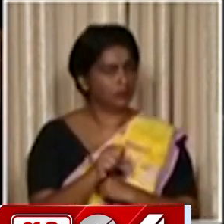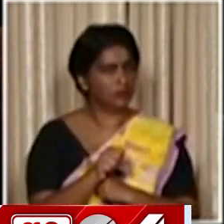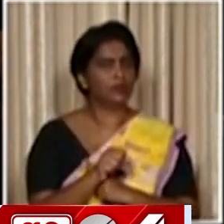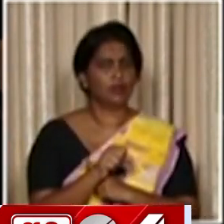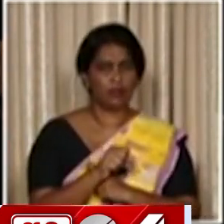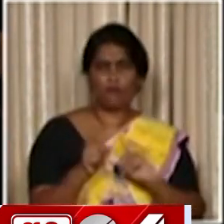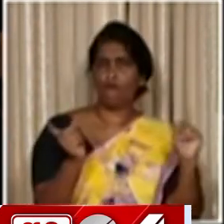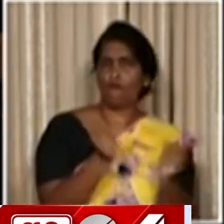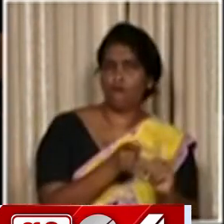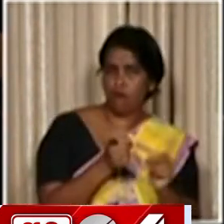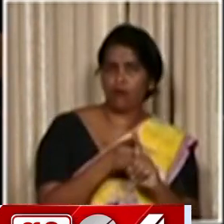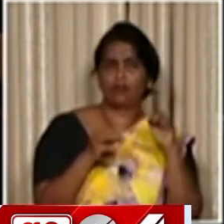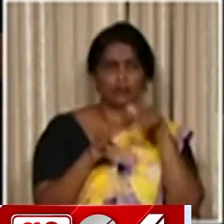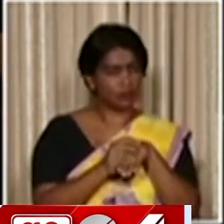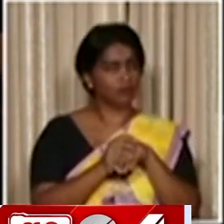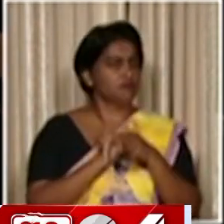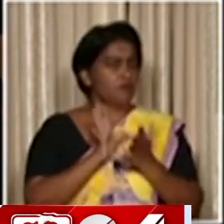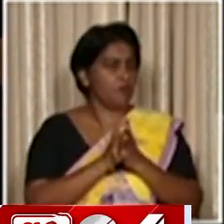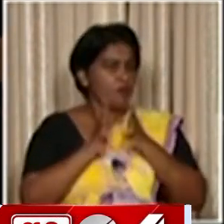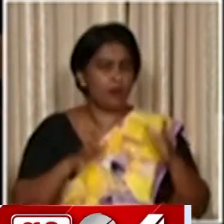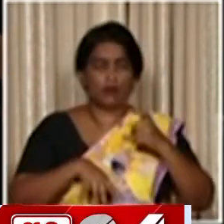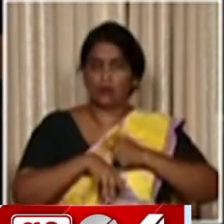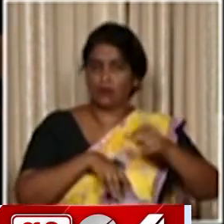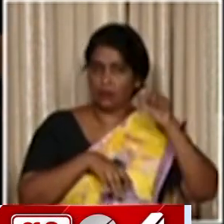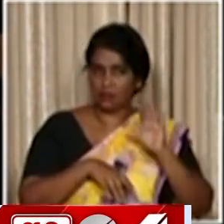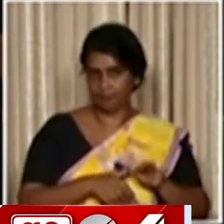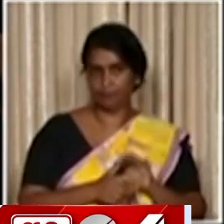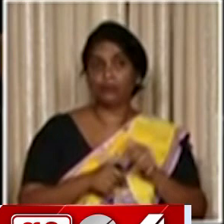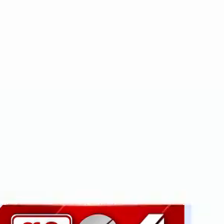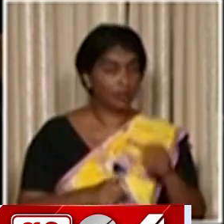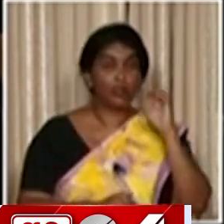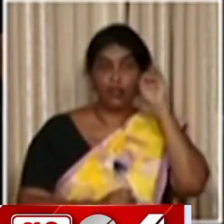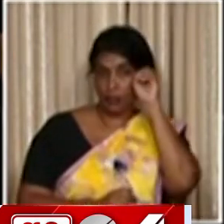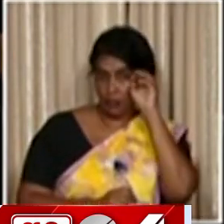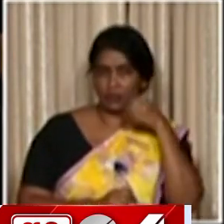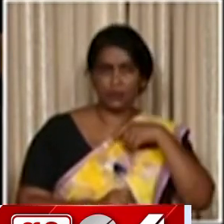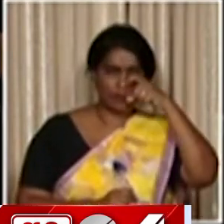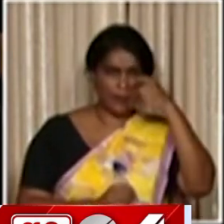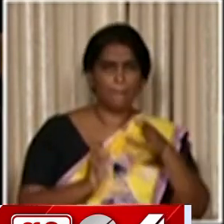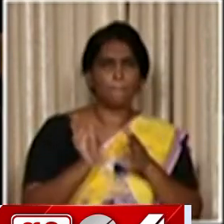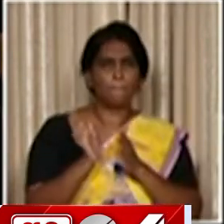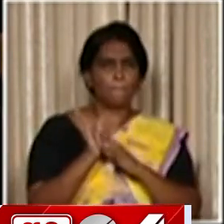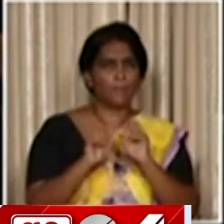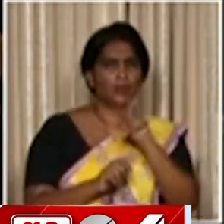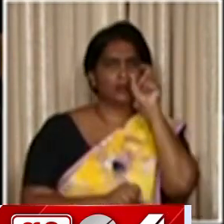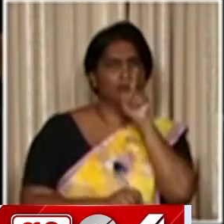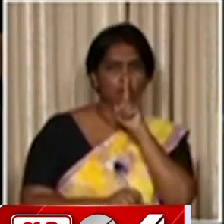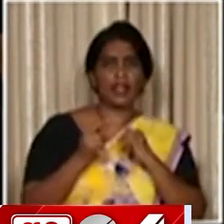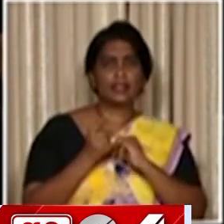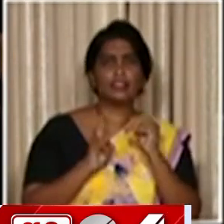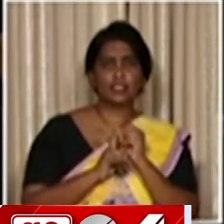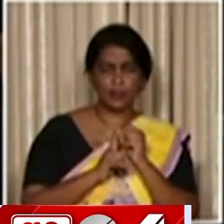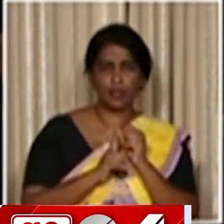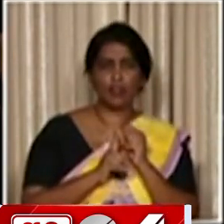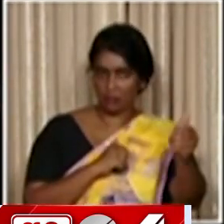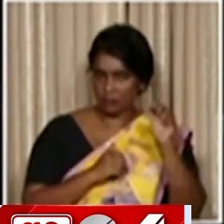සාමූහික ප්‍රචණ්ඩත්වයේ ඇතුළත වෙන ඝාතන වැඩිම කාලයක් තියෙන වකවානුව විදියට අද උදේ මම දැක්ක මාධ්‍යයක් වාර්තා කරනවා ASP කෙනෙක් ගිහලා පොලිසිය